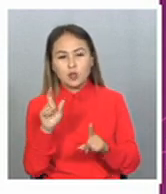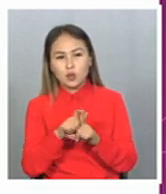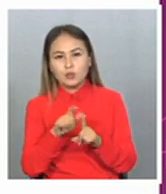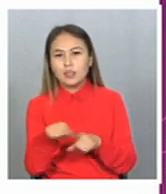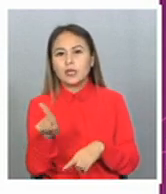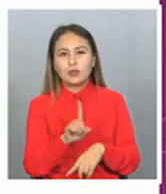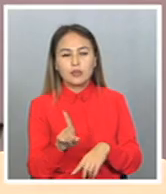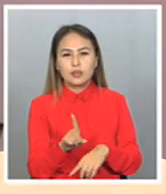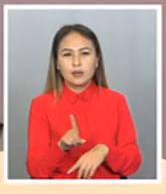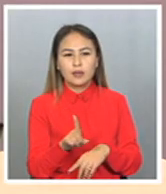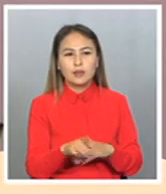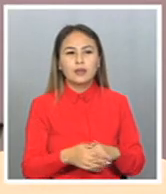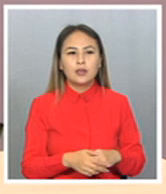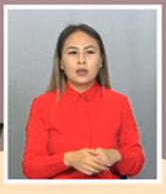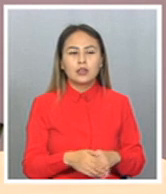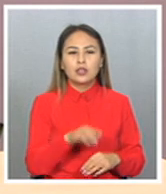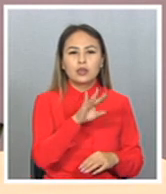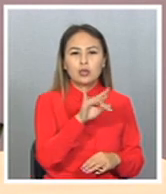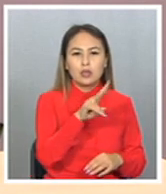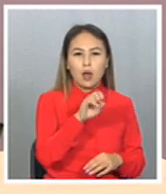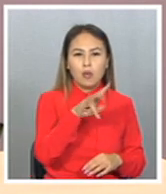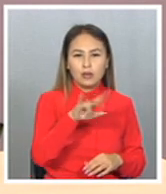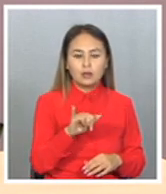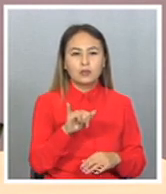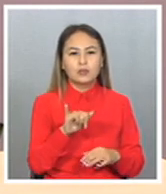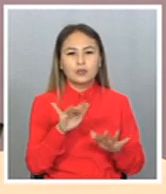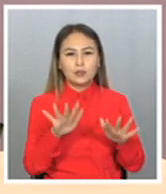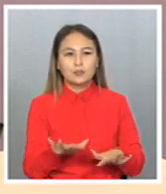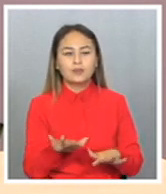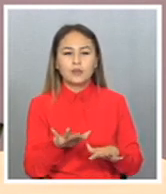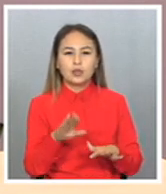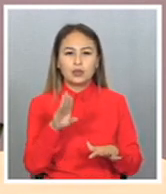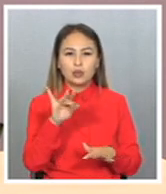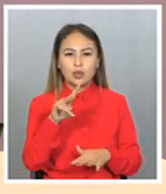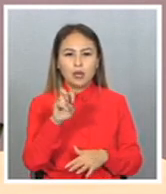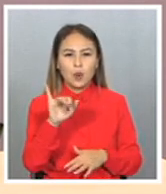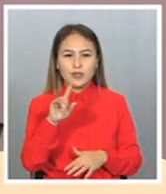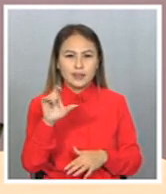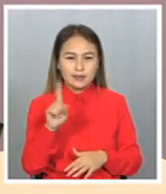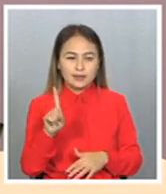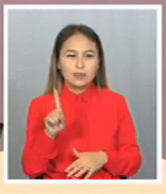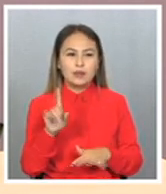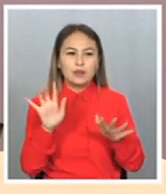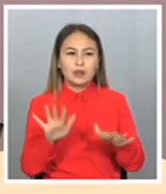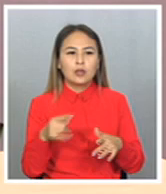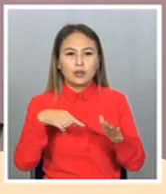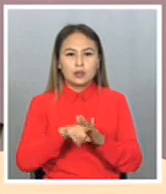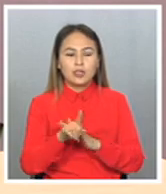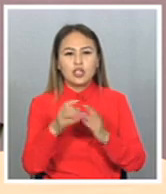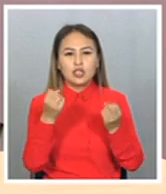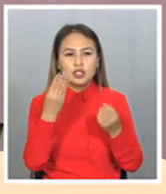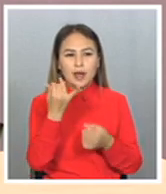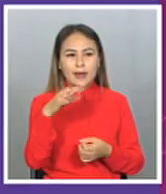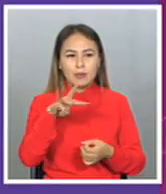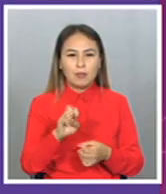не? Тұрлаулы мүшелермен қатар, тұрлаусыз мүшелер болса, ол жайылма